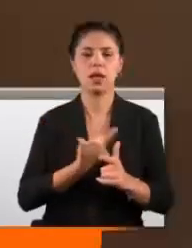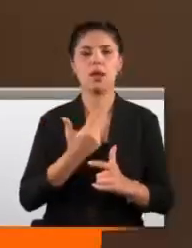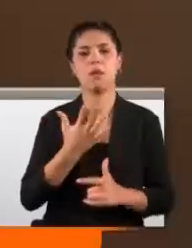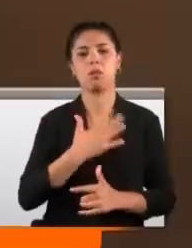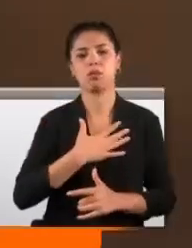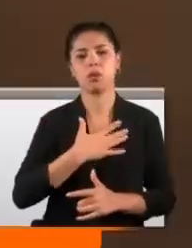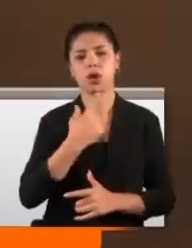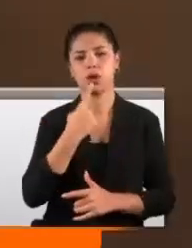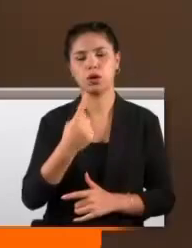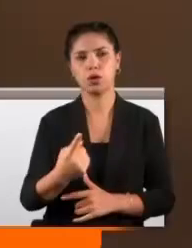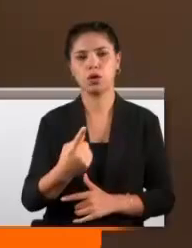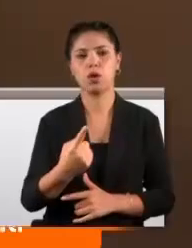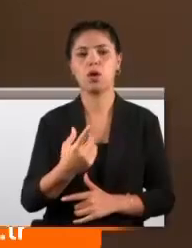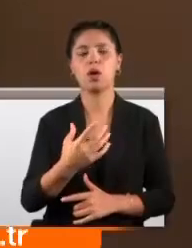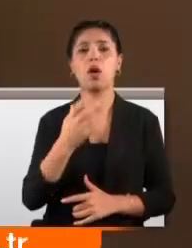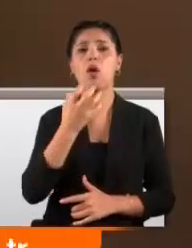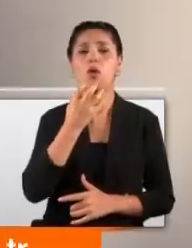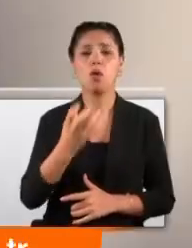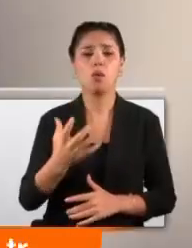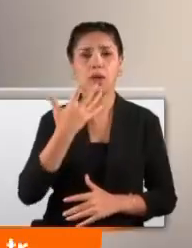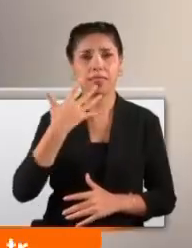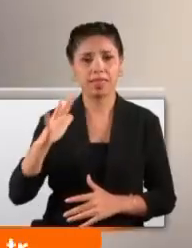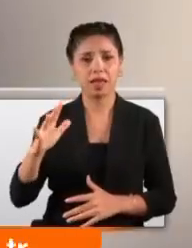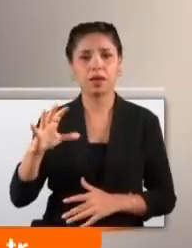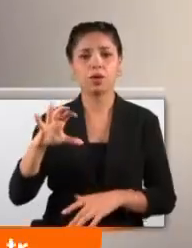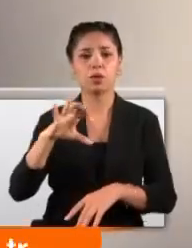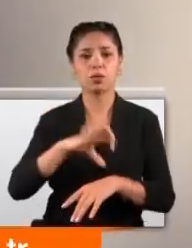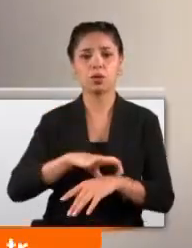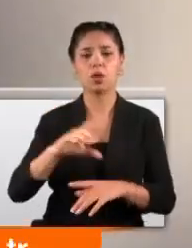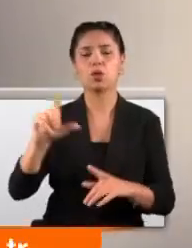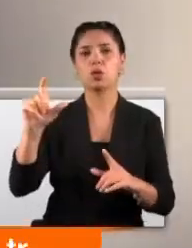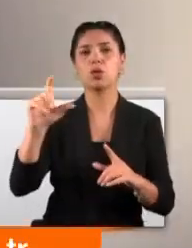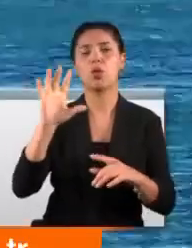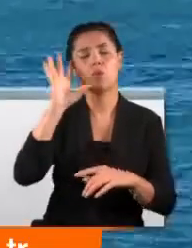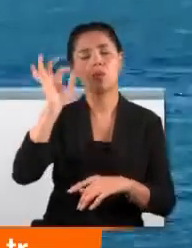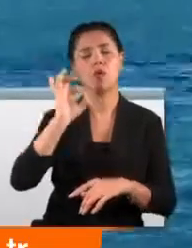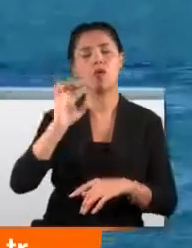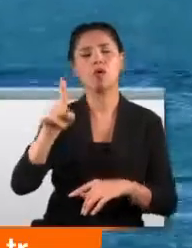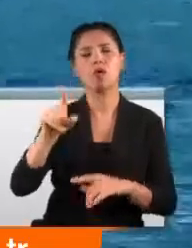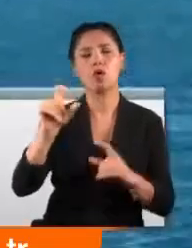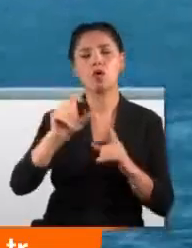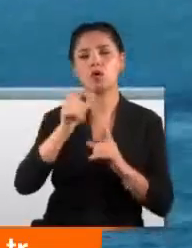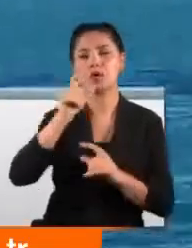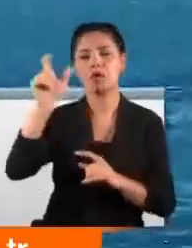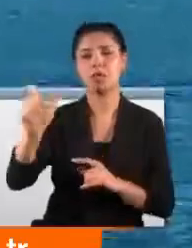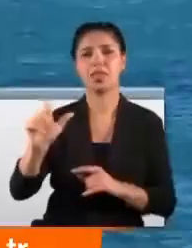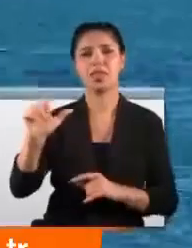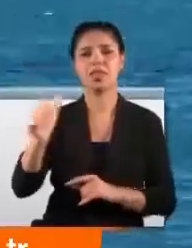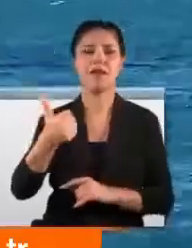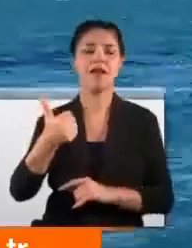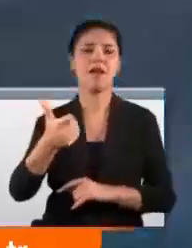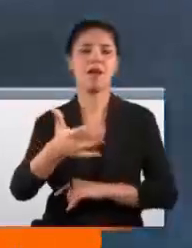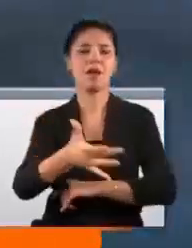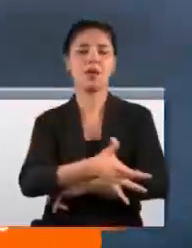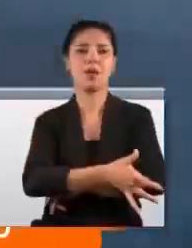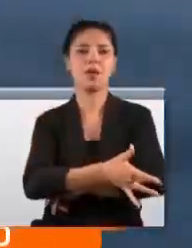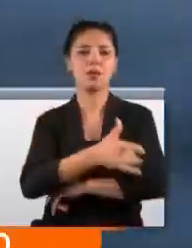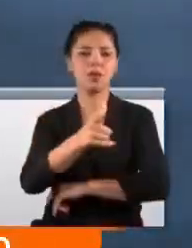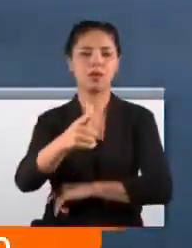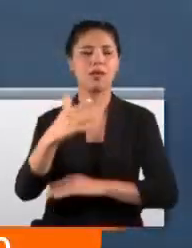diyor. Ömrünü hekimliğe ve denizciliğe adayan ünlü profesör Süleyman Dirvana yıllarca Boğaz'ın en güzel köşelerinden biri